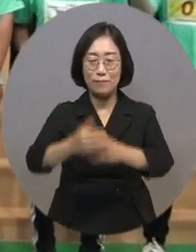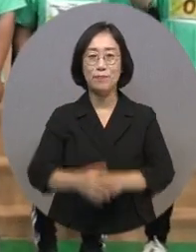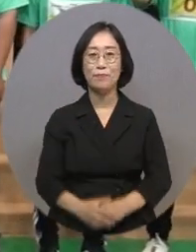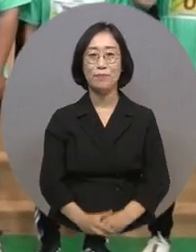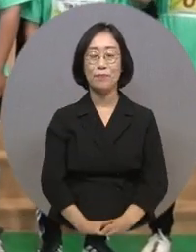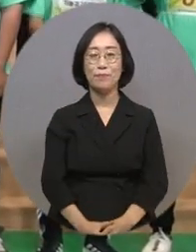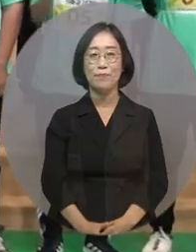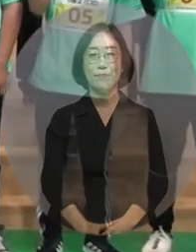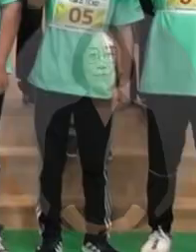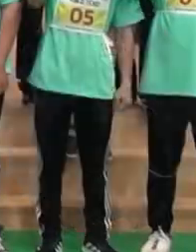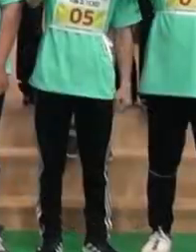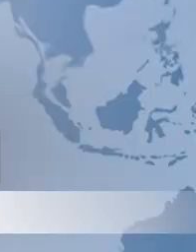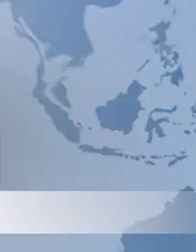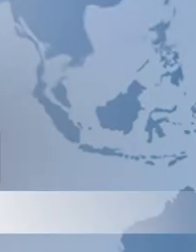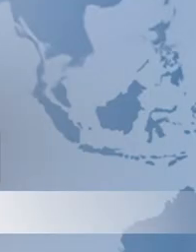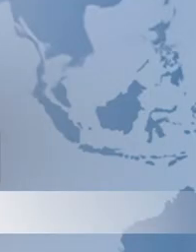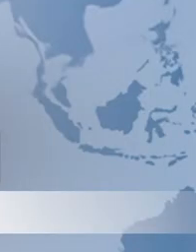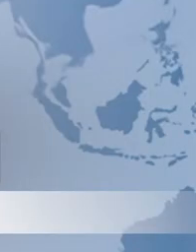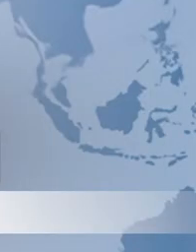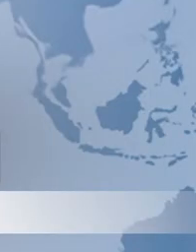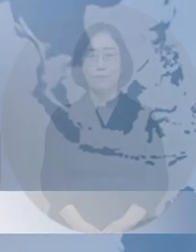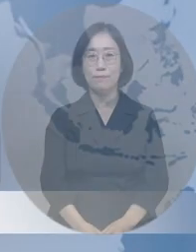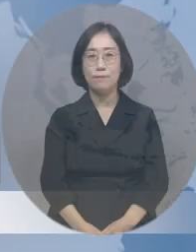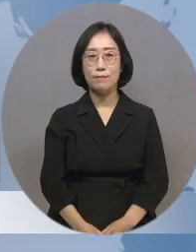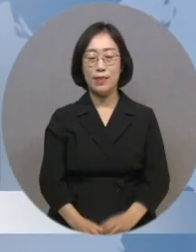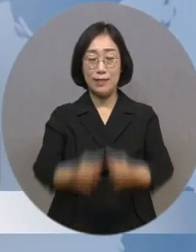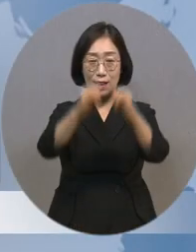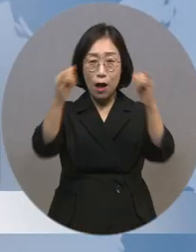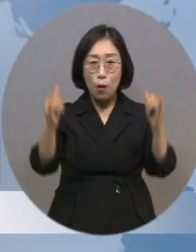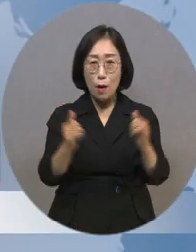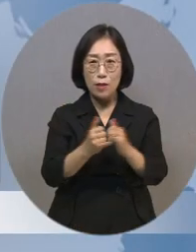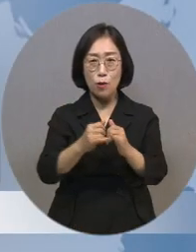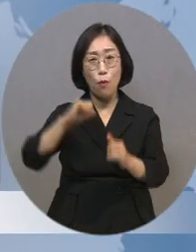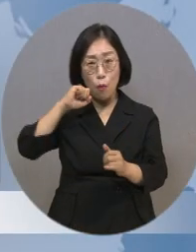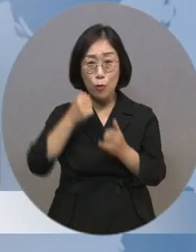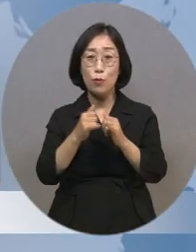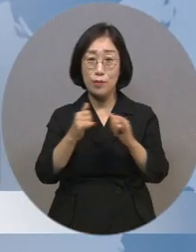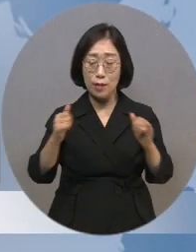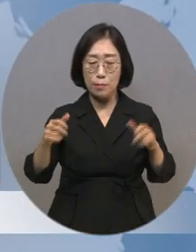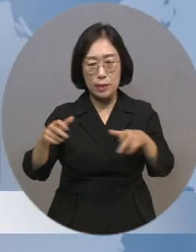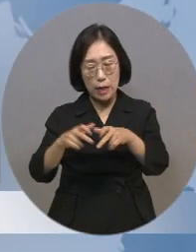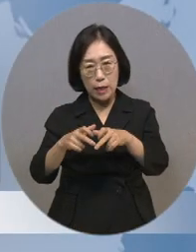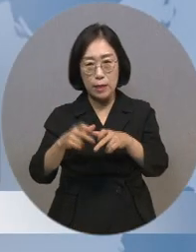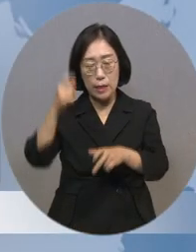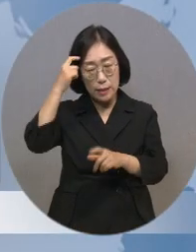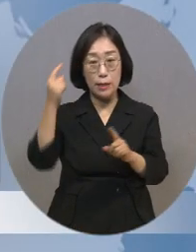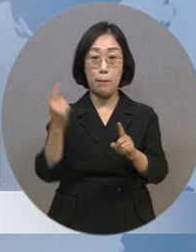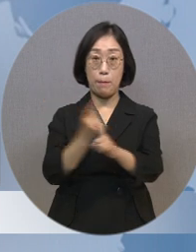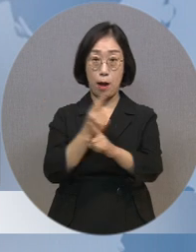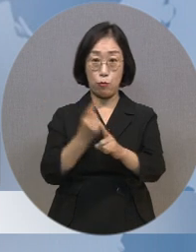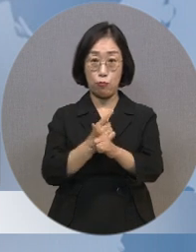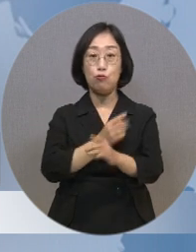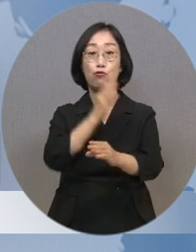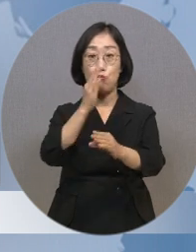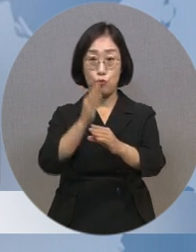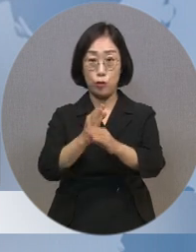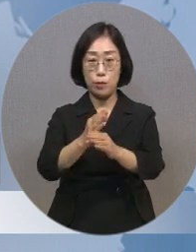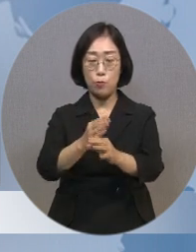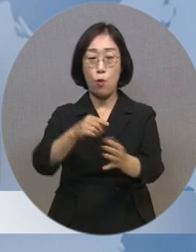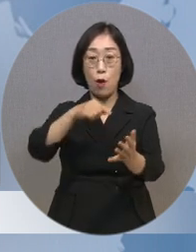경기방송 정선입니다. 사회적 약자와 장애인의 인식 개선에 초점을 두고 강의가